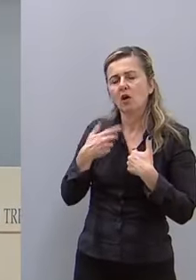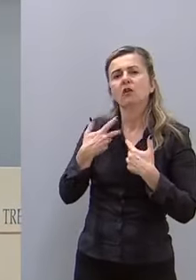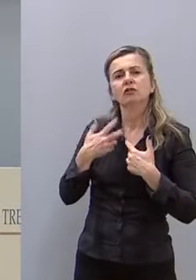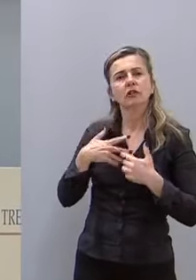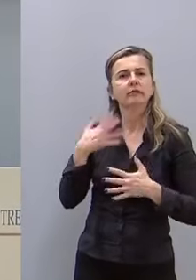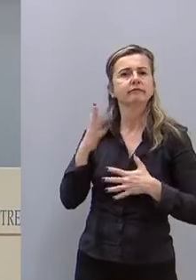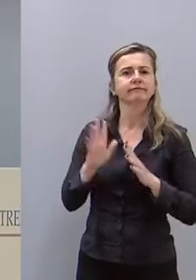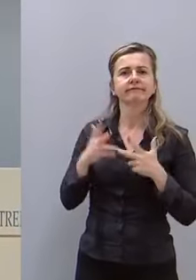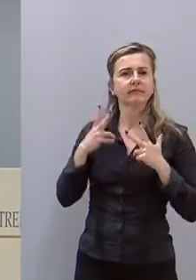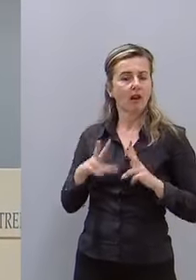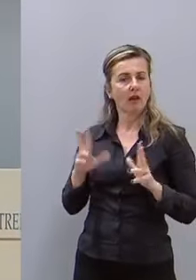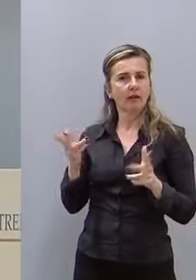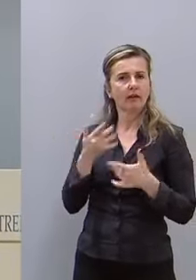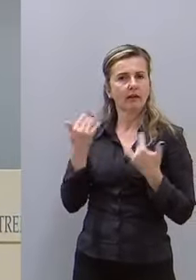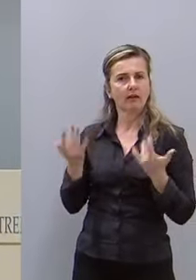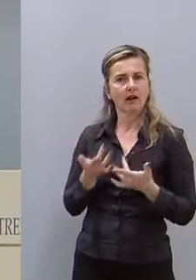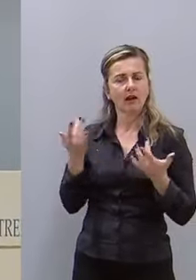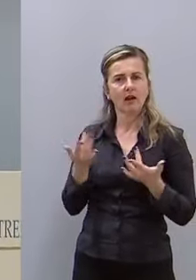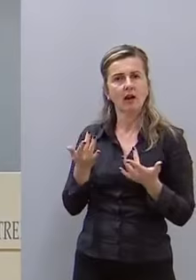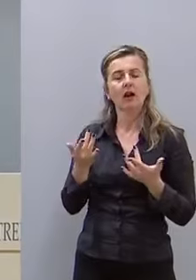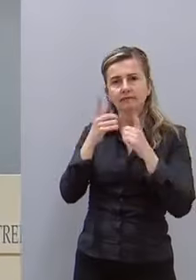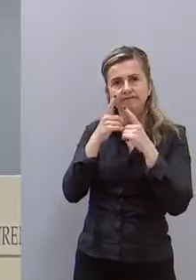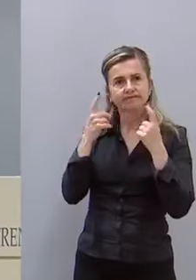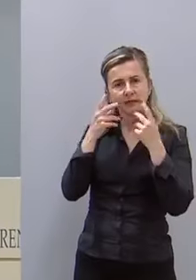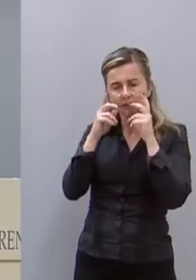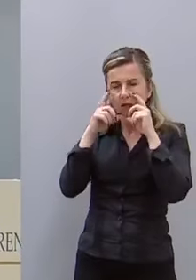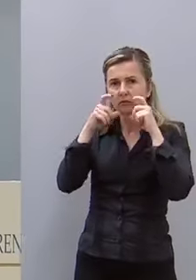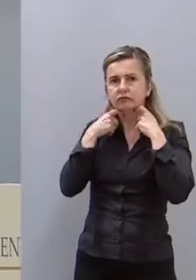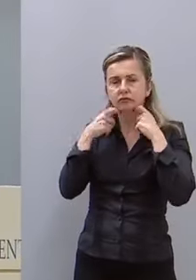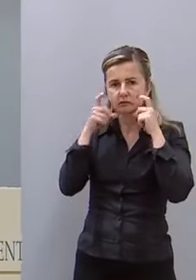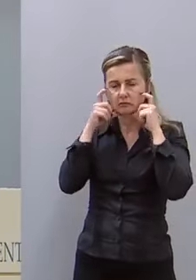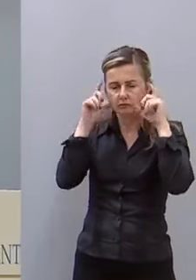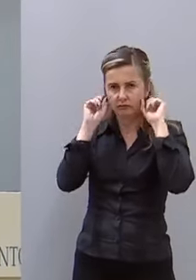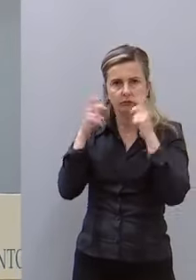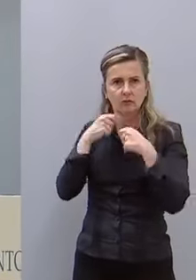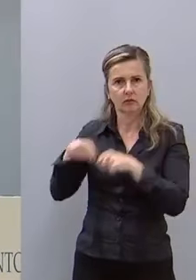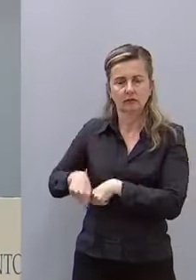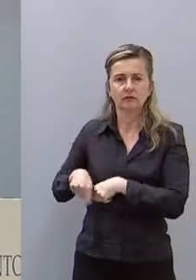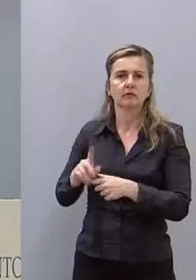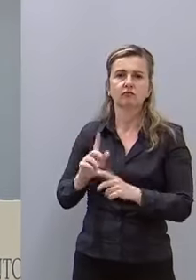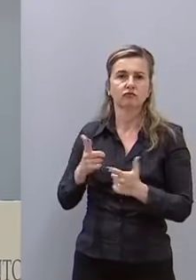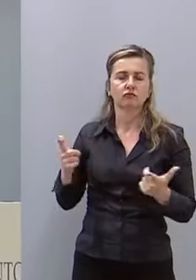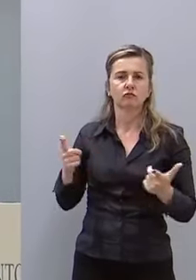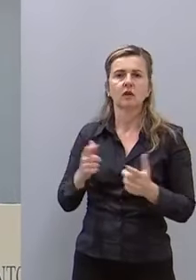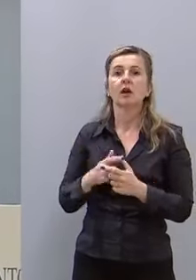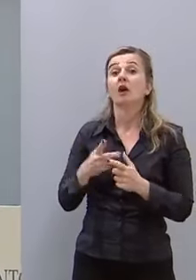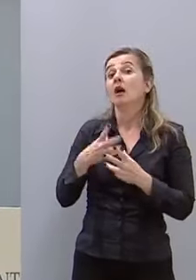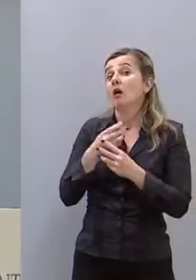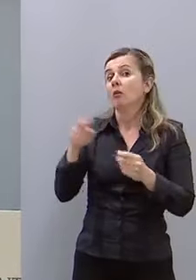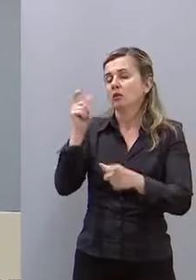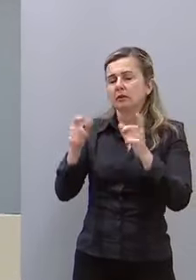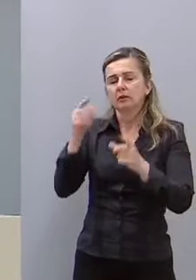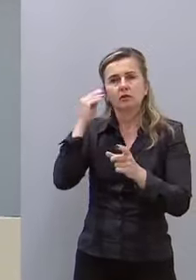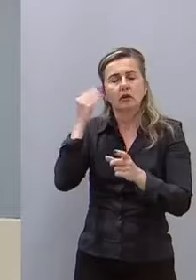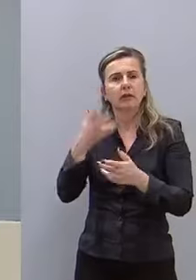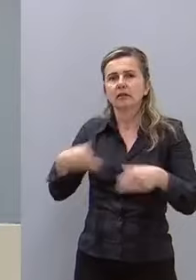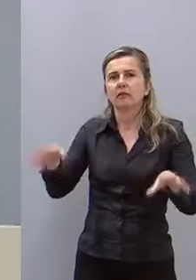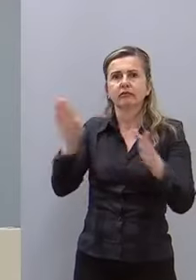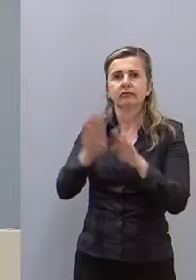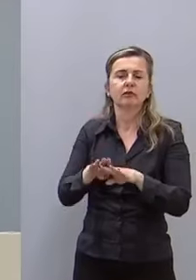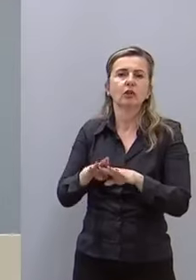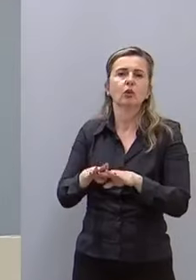diciamo così e che tanta gente pensa che tutto sia finito e si possa tornare alla